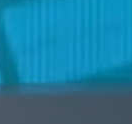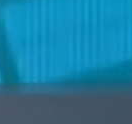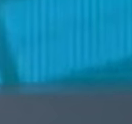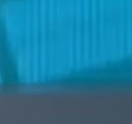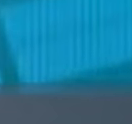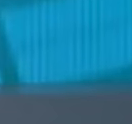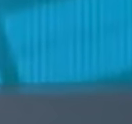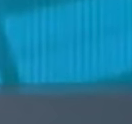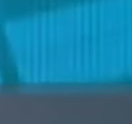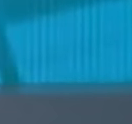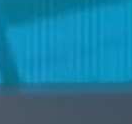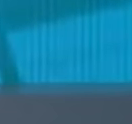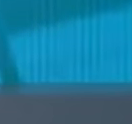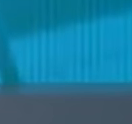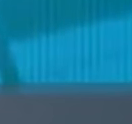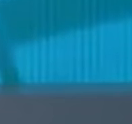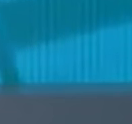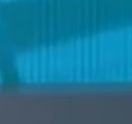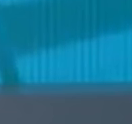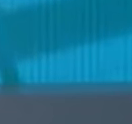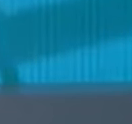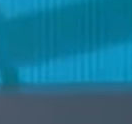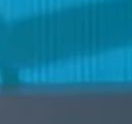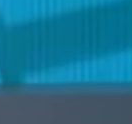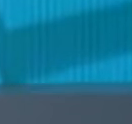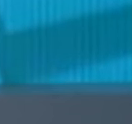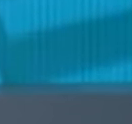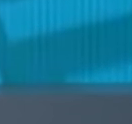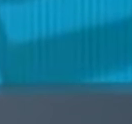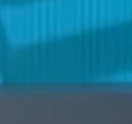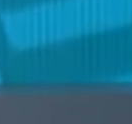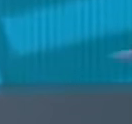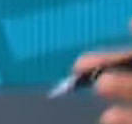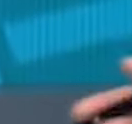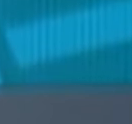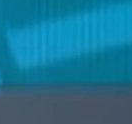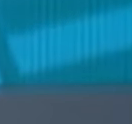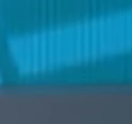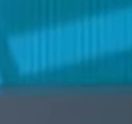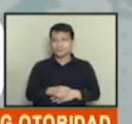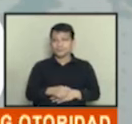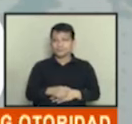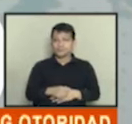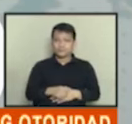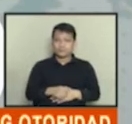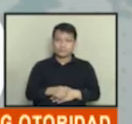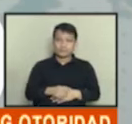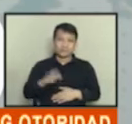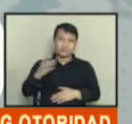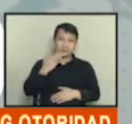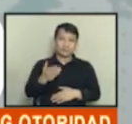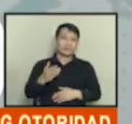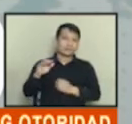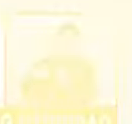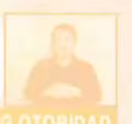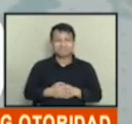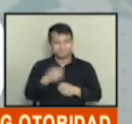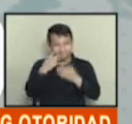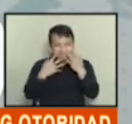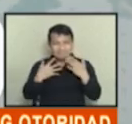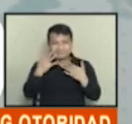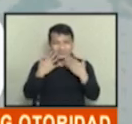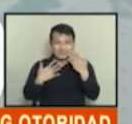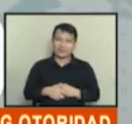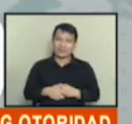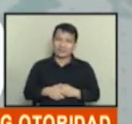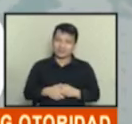ngayon, yung talagang nakakita ko ng pruheba, wala na, tiklop na sila eh. Pasalamat ka doon sa source mo, sir, ha? Opo, nagpapasalamat nga po ako eh.